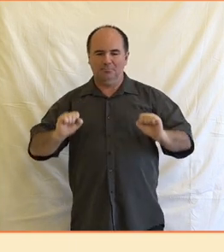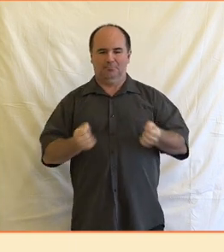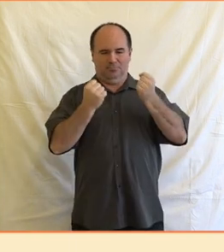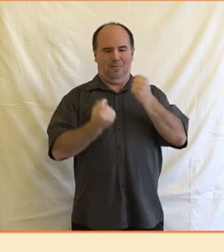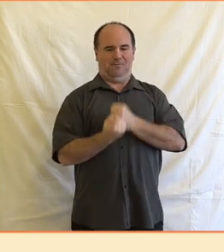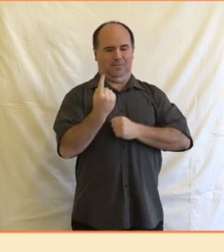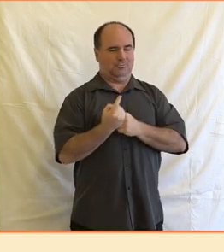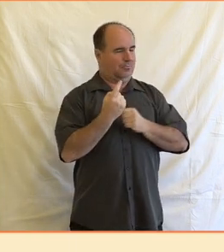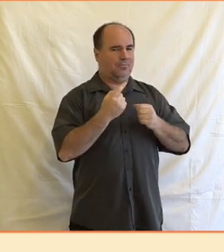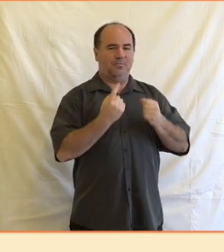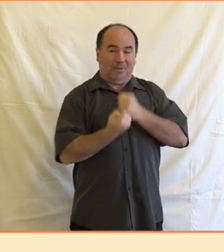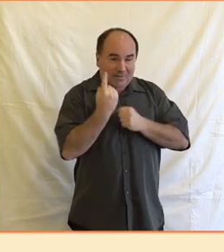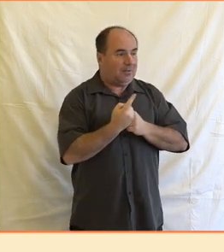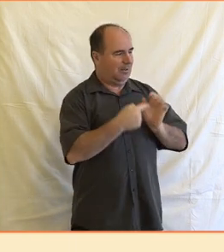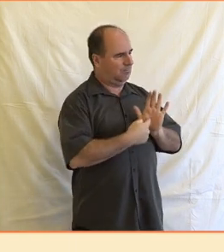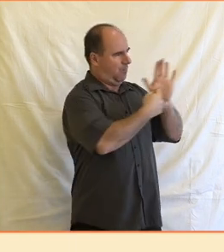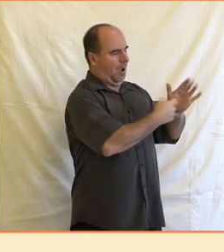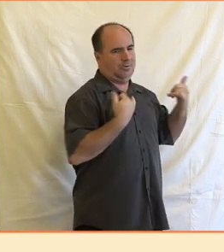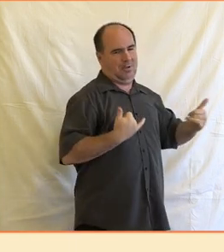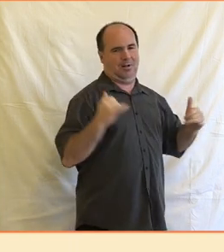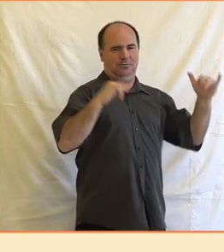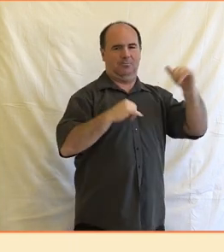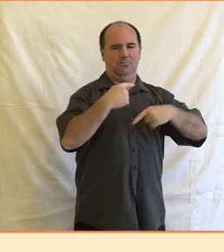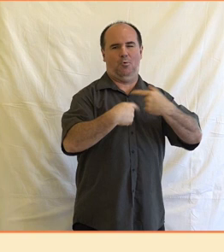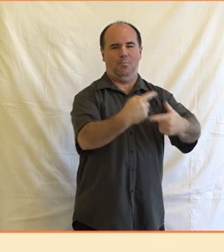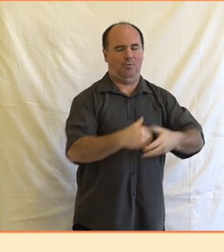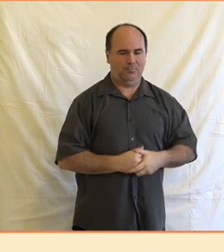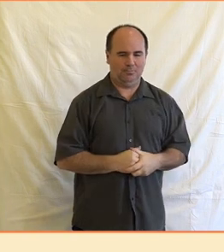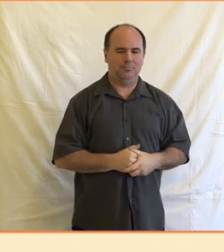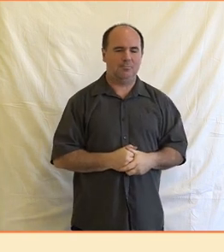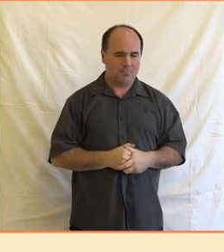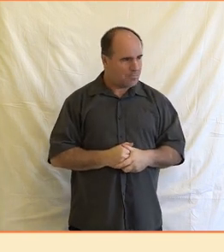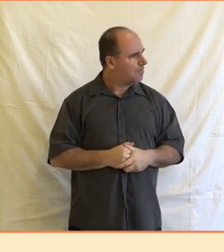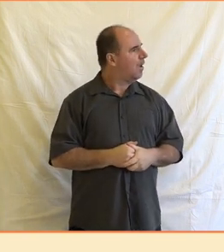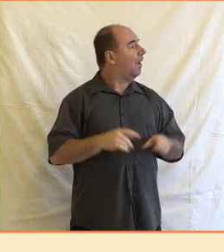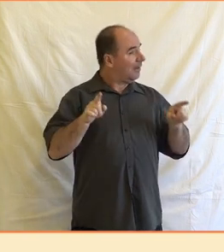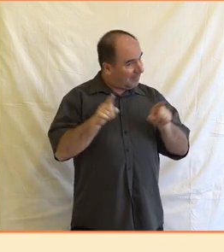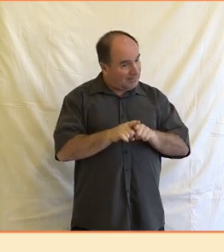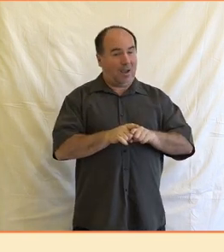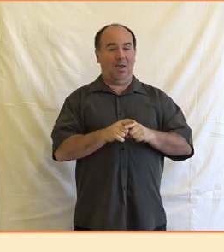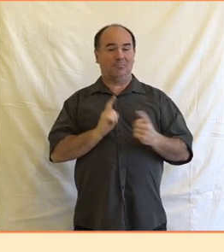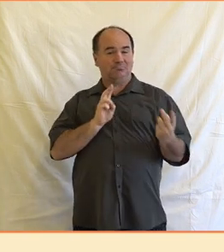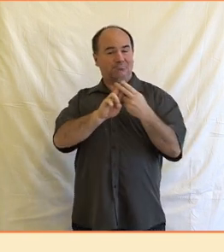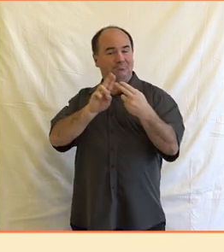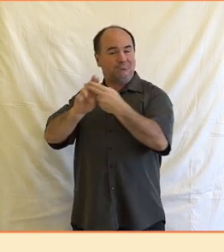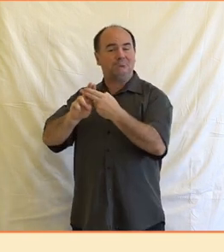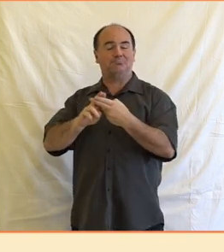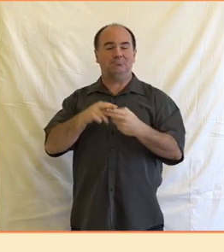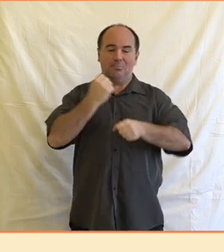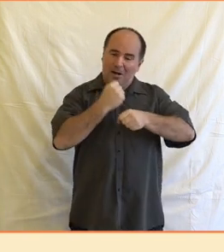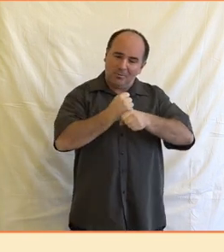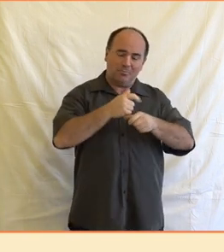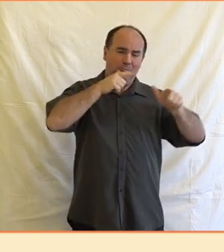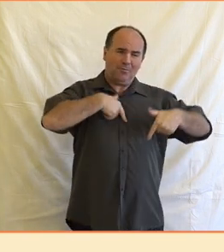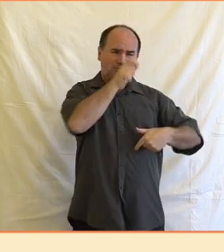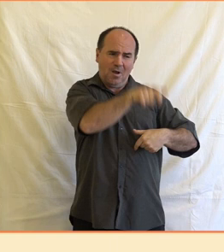kvantitativní výzkum mezi zhruba 620 pracovníky z médií, nejen tedy novináři, ale i s dalšími